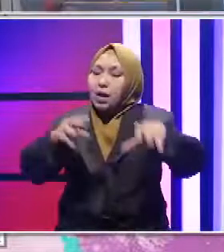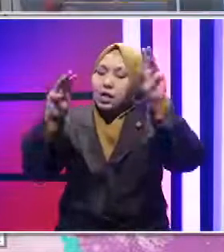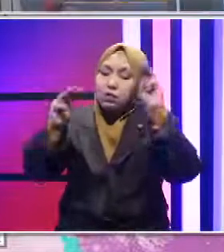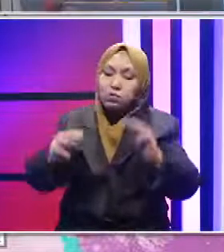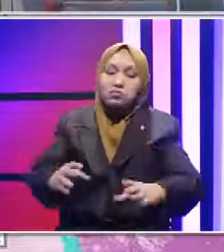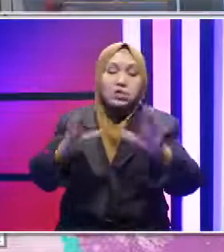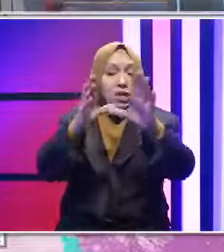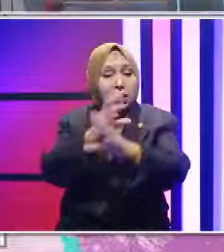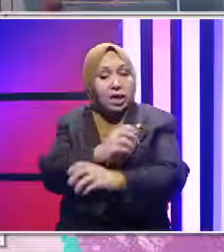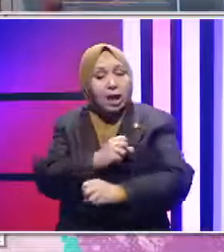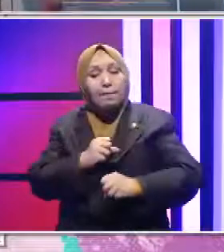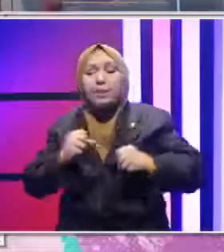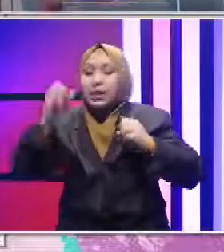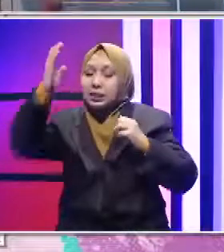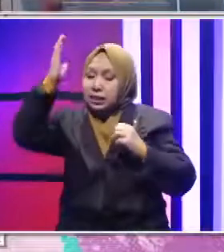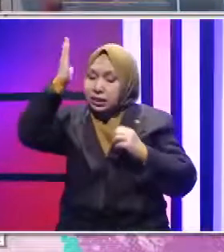kama